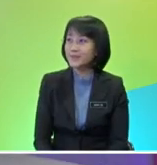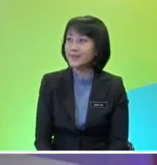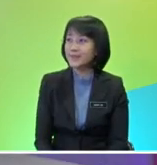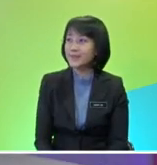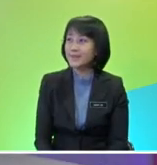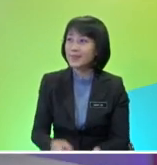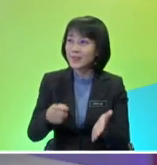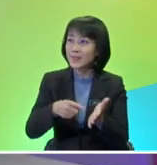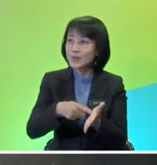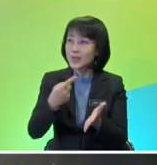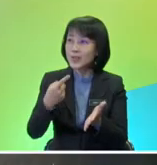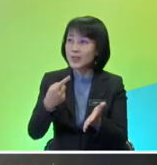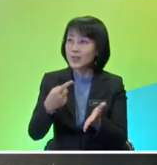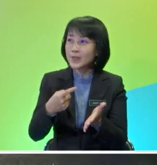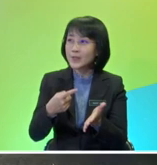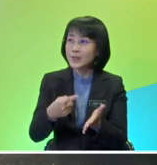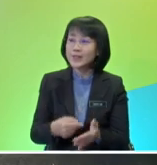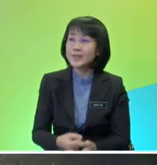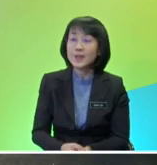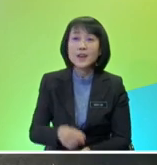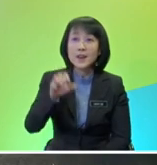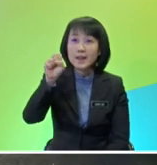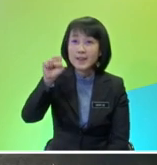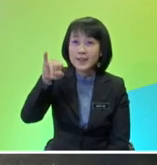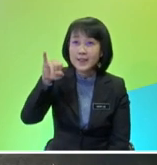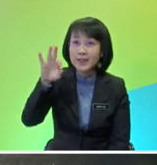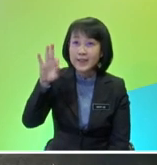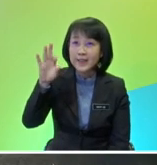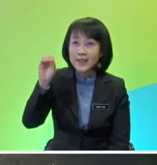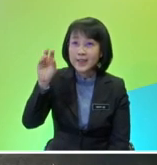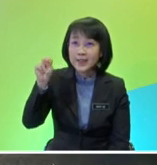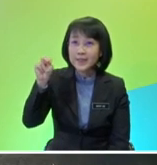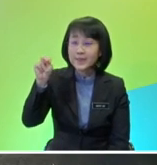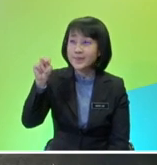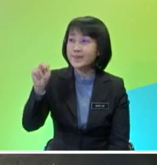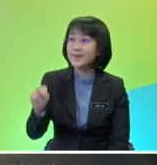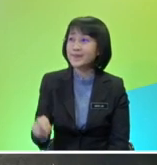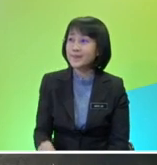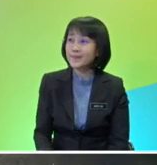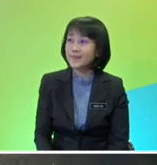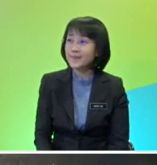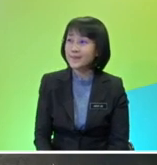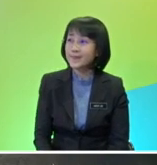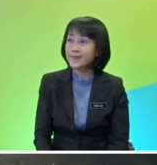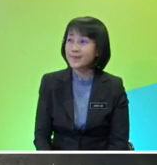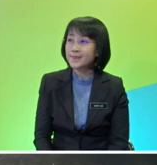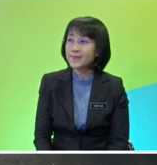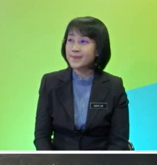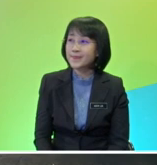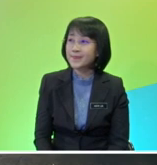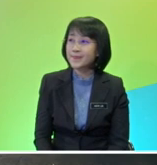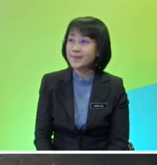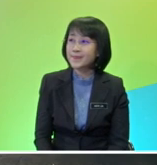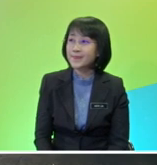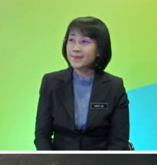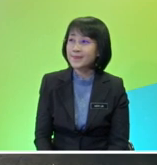menarik, iaitu kita panggil siphon. Siphon. Okey, saya pegang cikgu boleh? Boleh pegang. Okey. Alright. Okay. Rasa